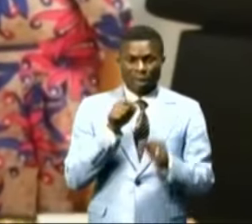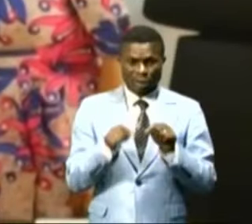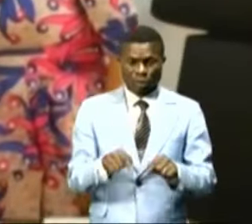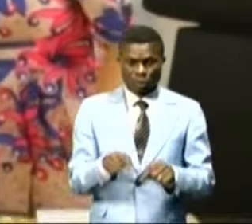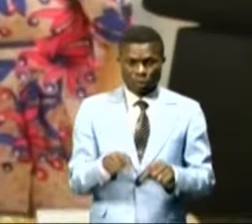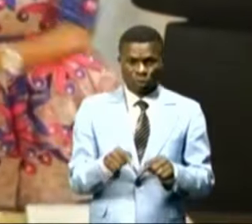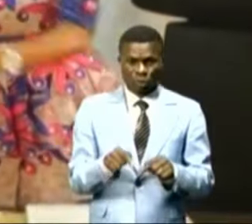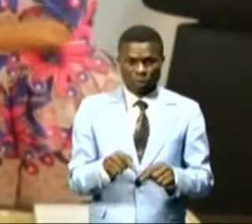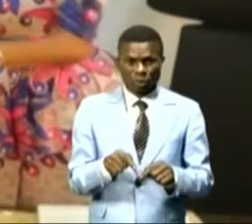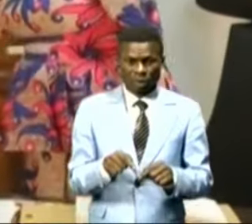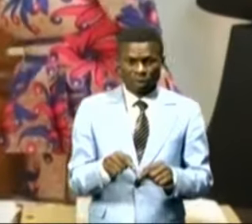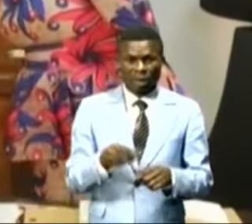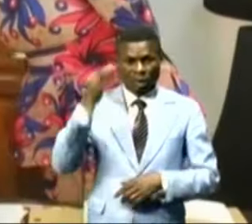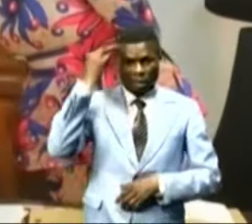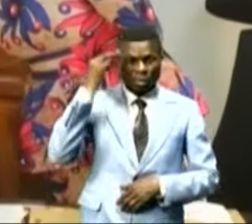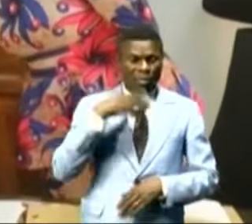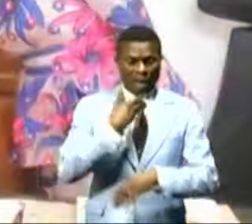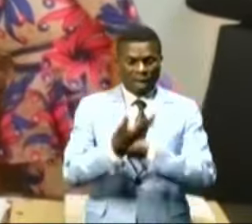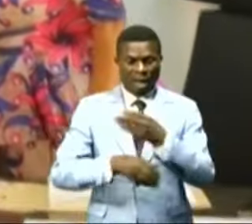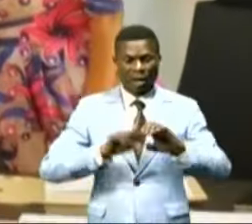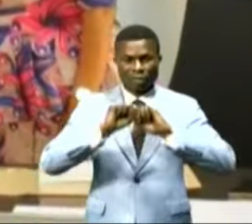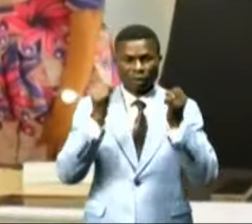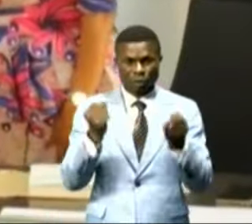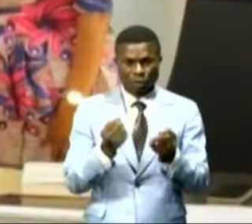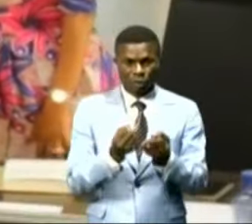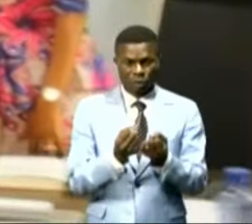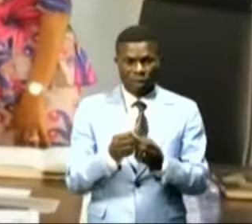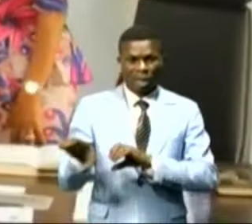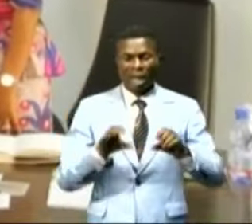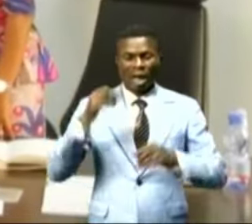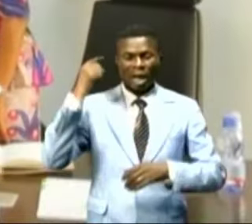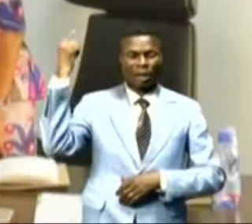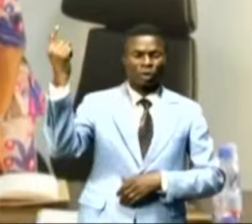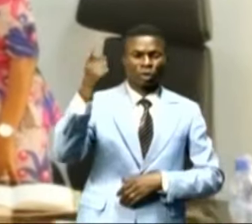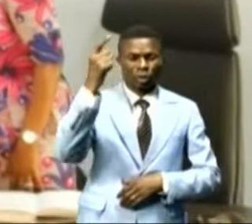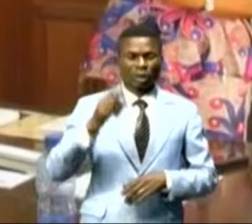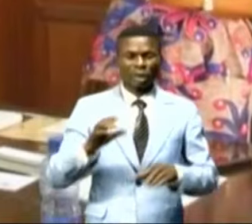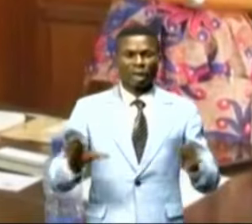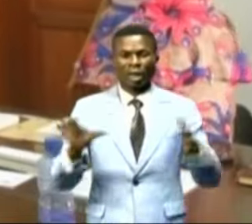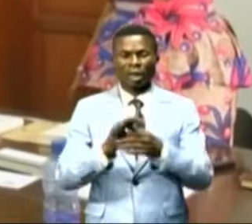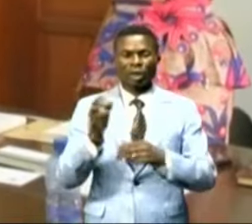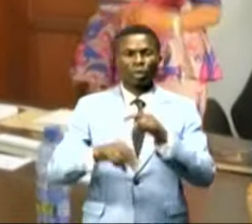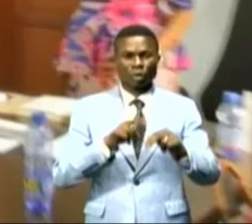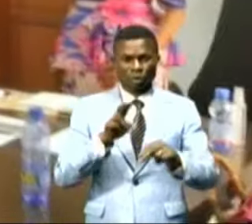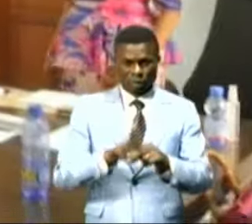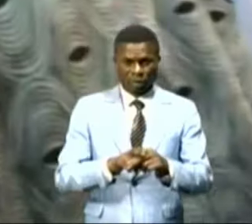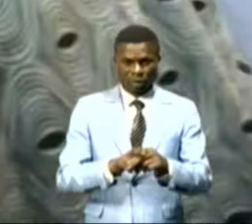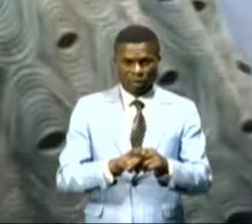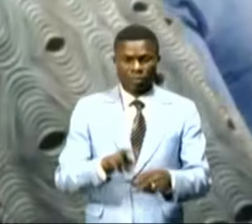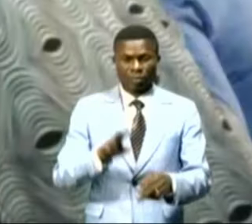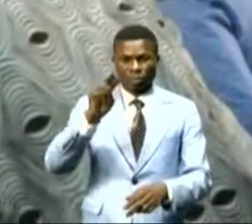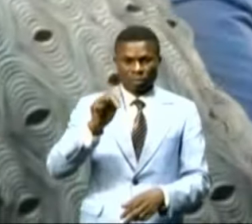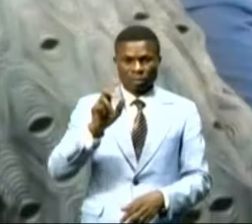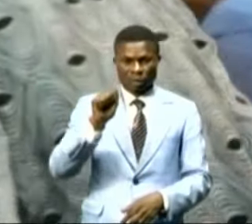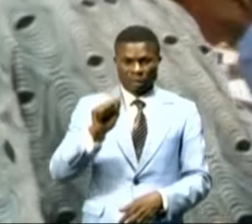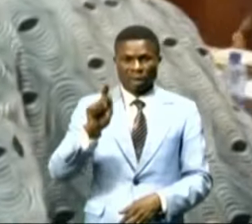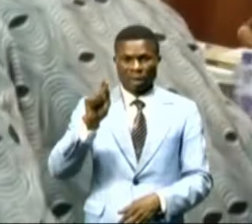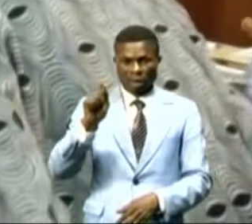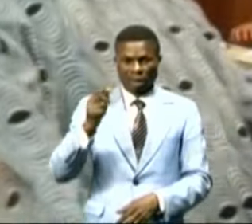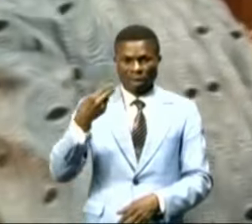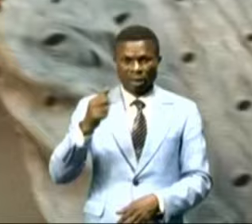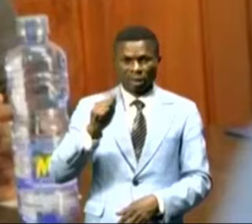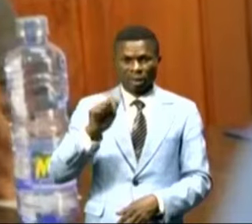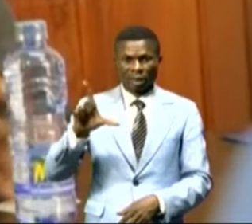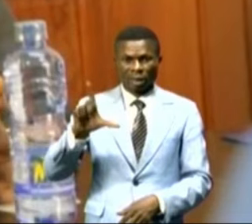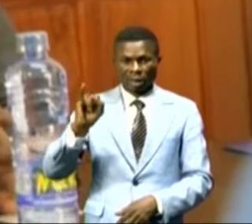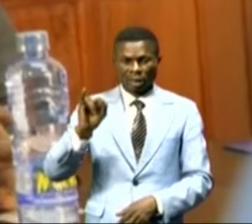fructueux que la ministre des Affaires sociales, Action humanitaire et Solidarité nationale, Nathalie Mounana Aziza, a eu